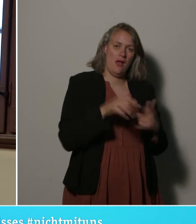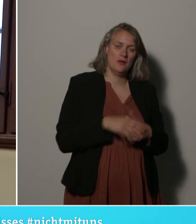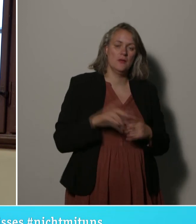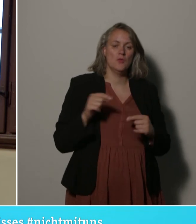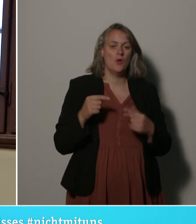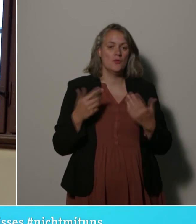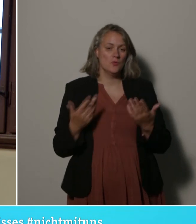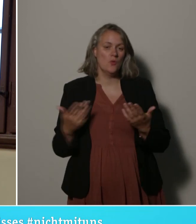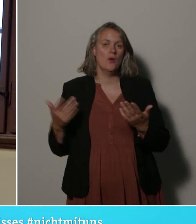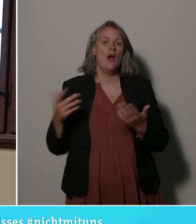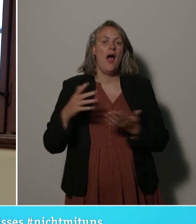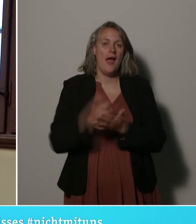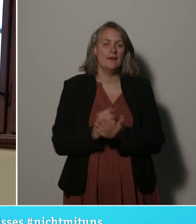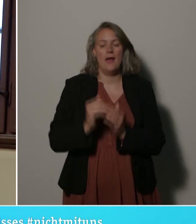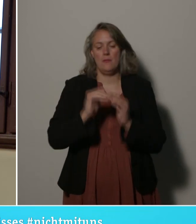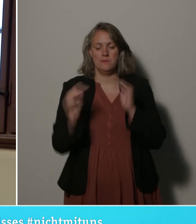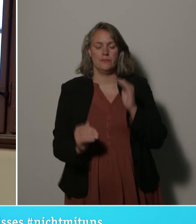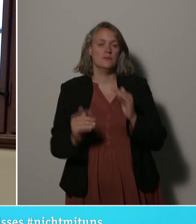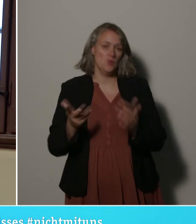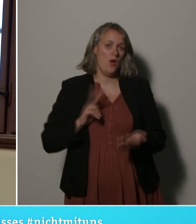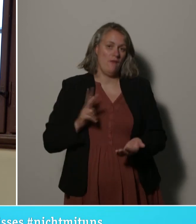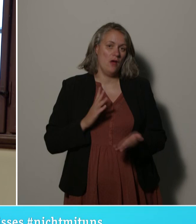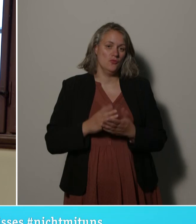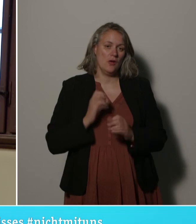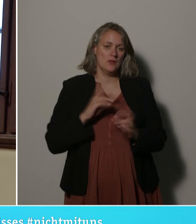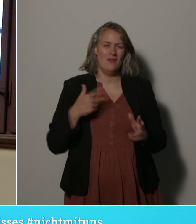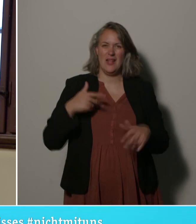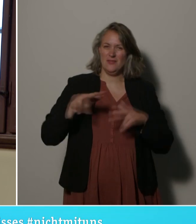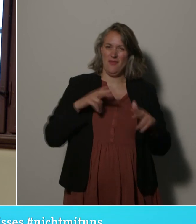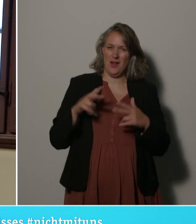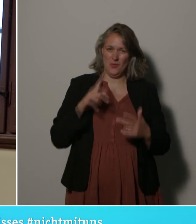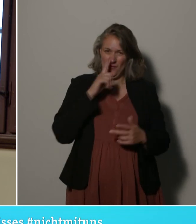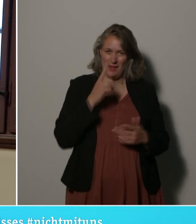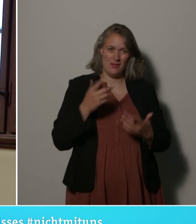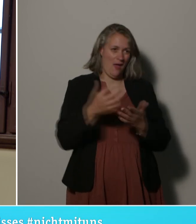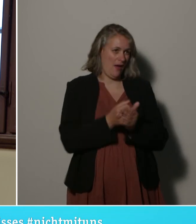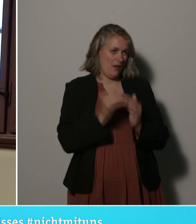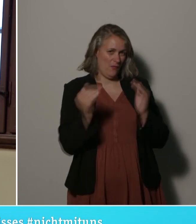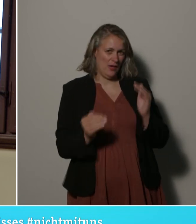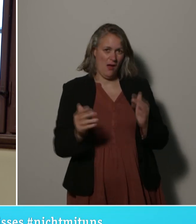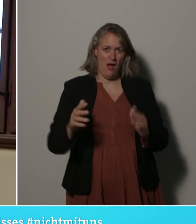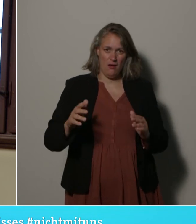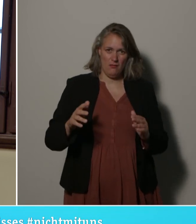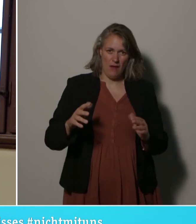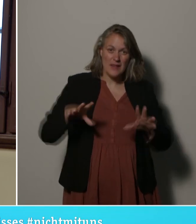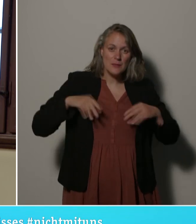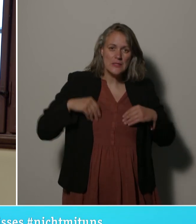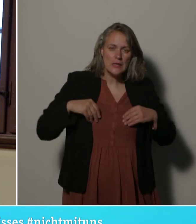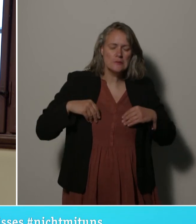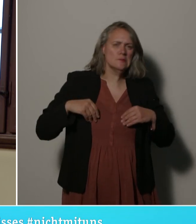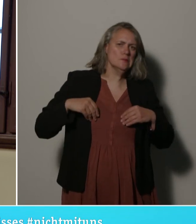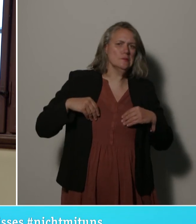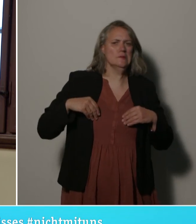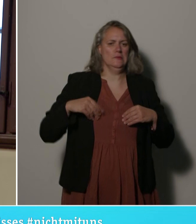damit weniger Einnahmen in Kauf. Und da sagen wir als Verwaltung, wenn wir weniger Einnahmen in Kauf nehmen, dann sollten wir